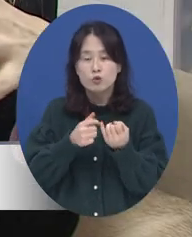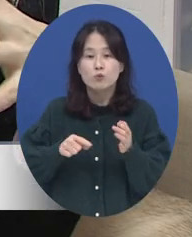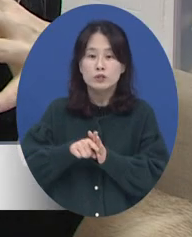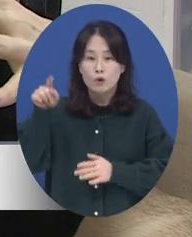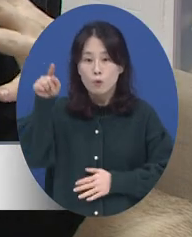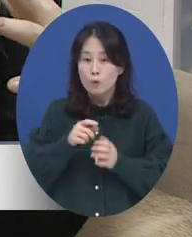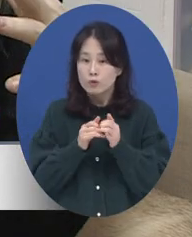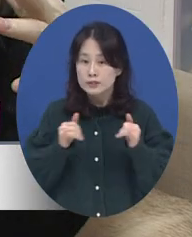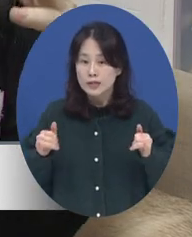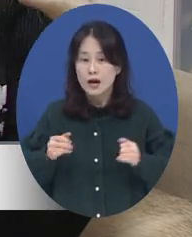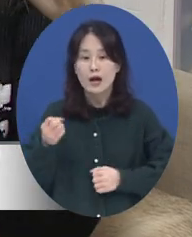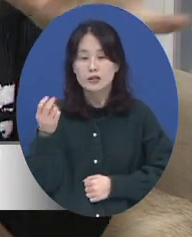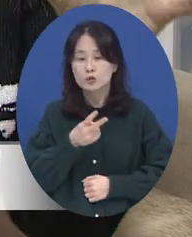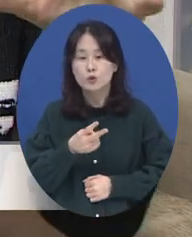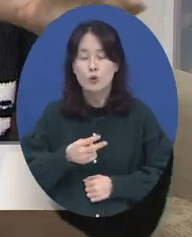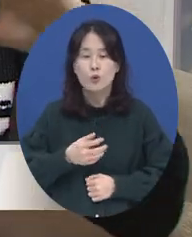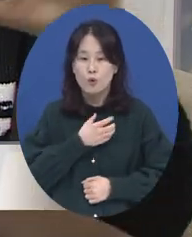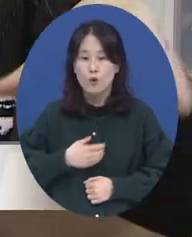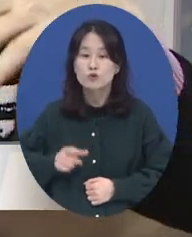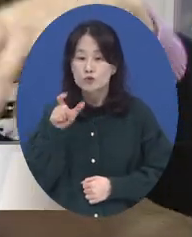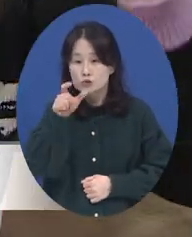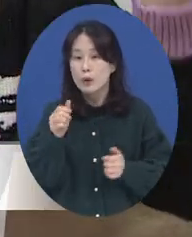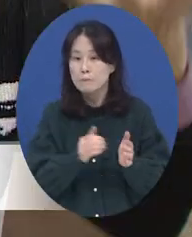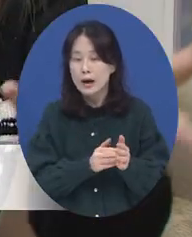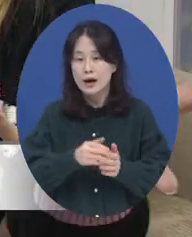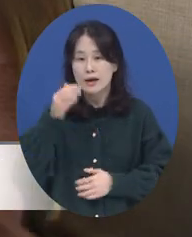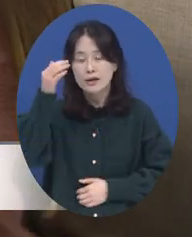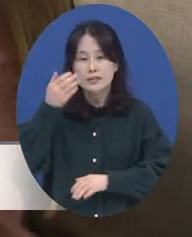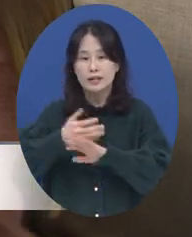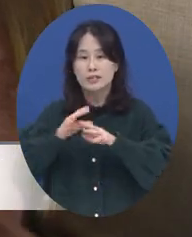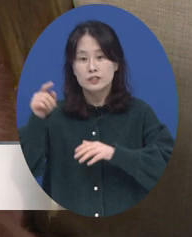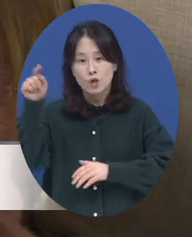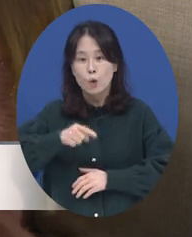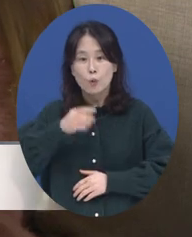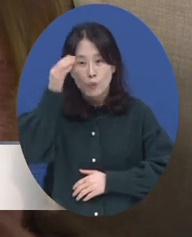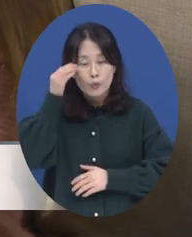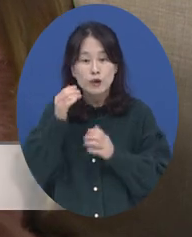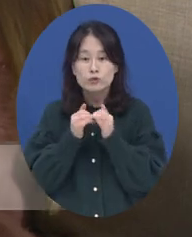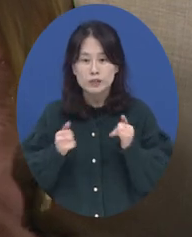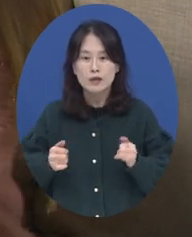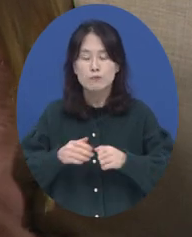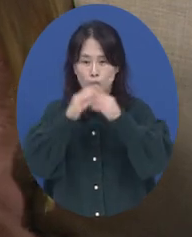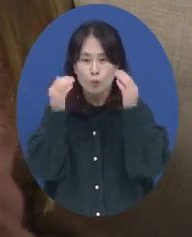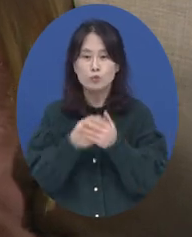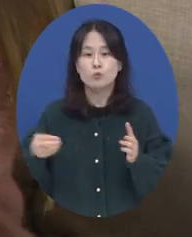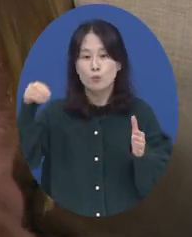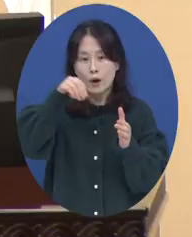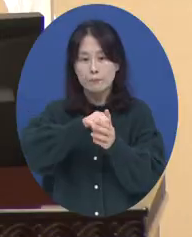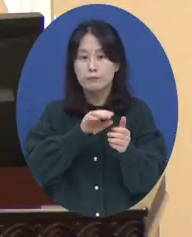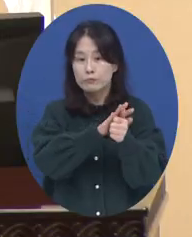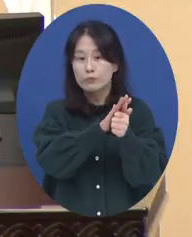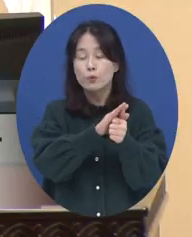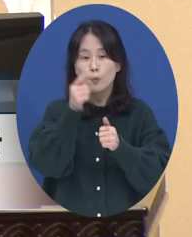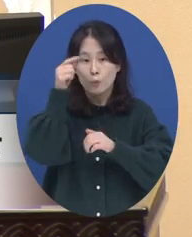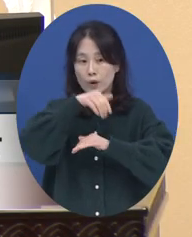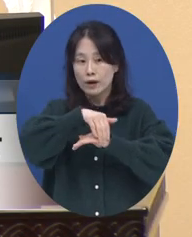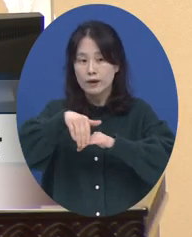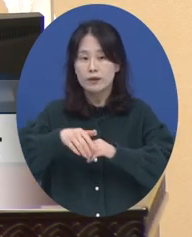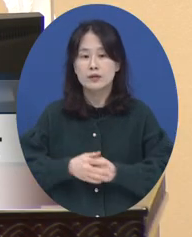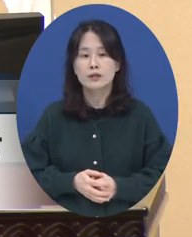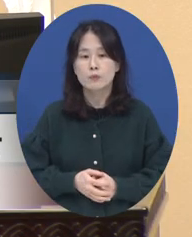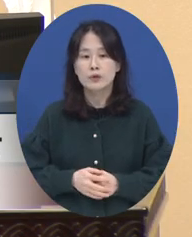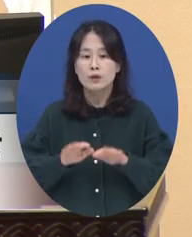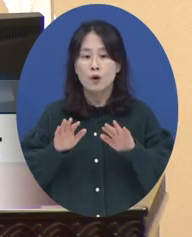제품만 아니라 국내 거소 신고가 되어있는 외국국적동포 까지 모두 지급 대상에 포함됩니다 집행부에서 는